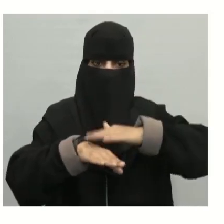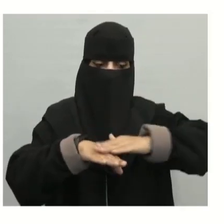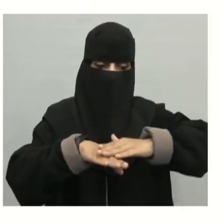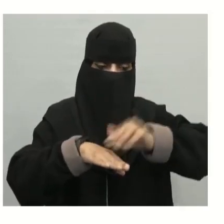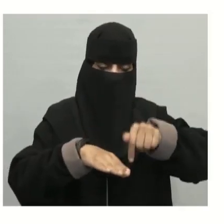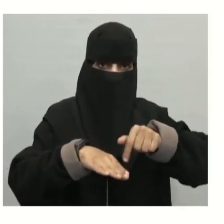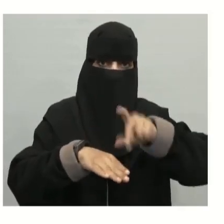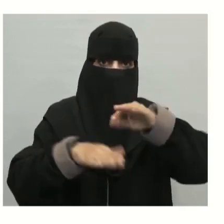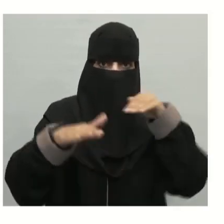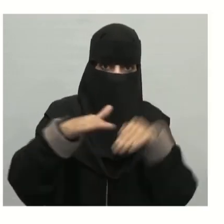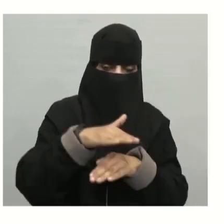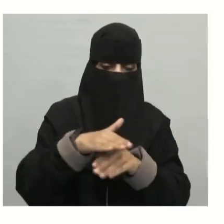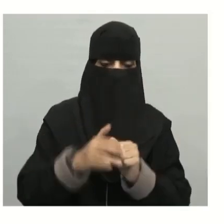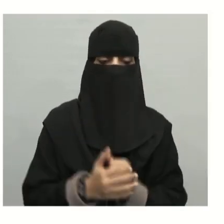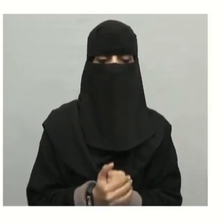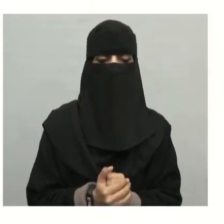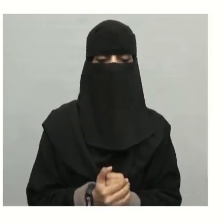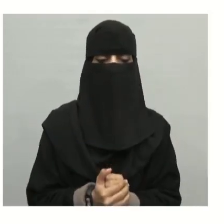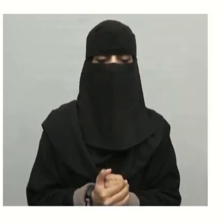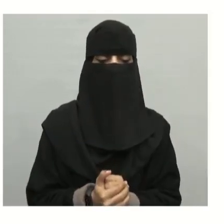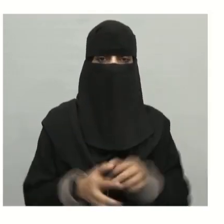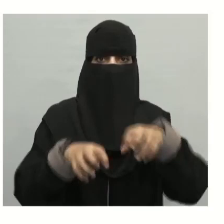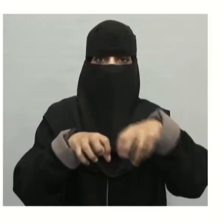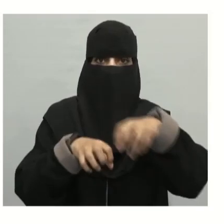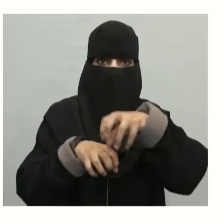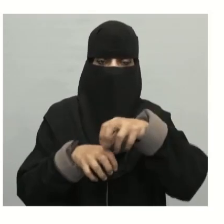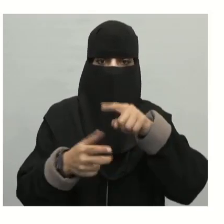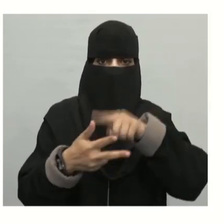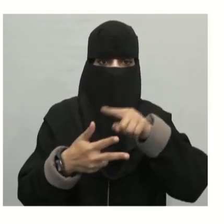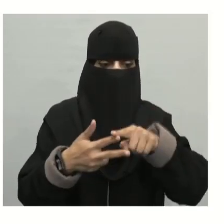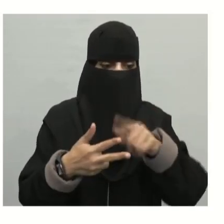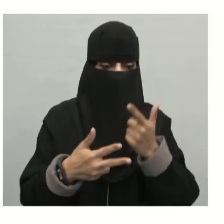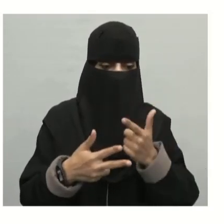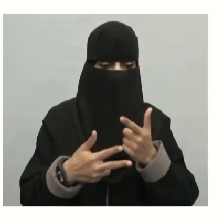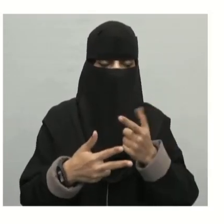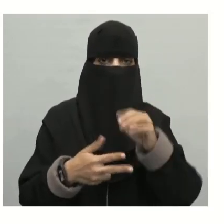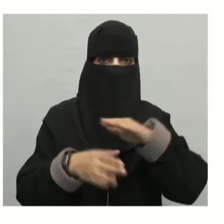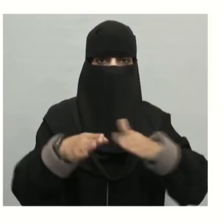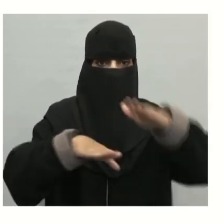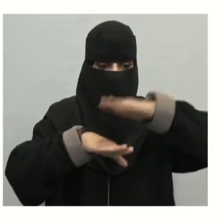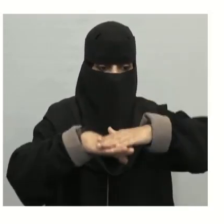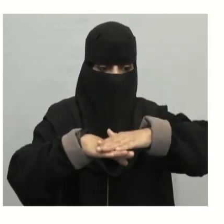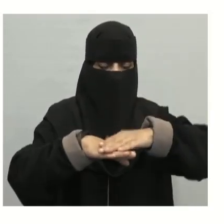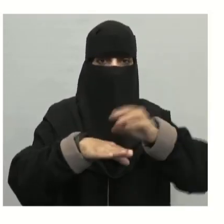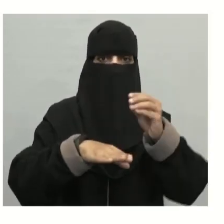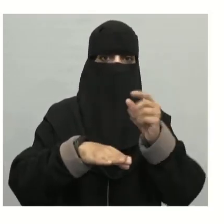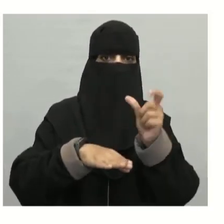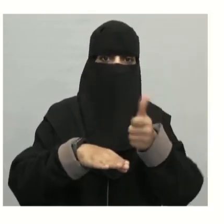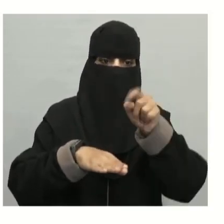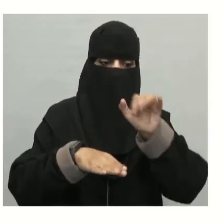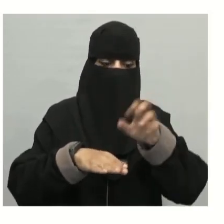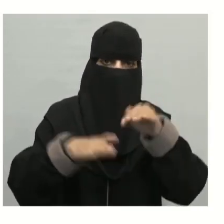او في باطن الارض ينقسم الى نوعين وهي الصخور الناريه السطحيه والصخور الناريه